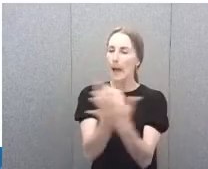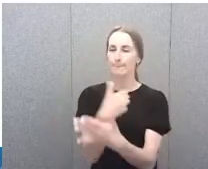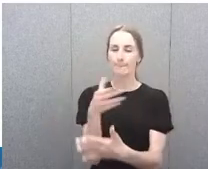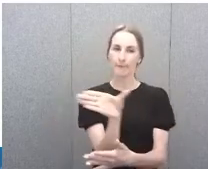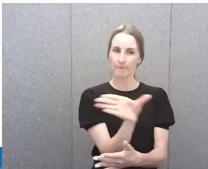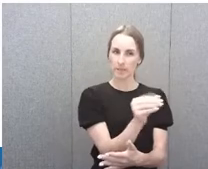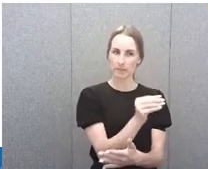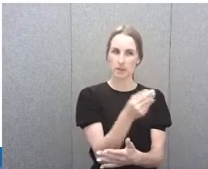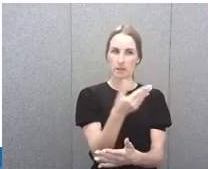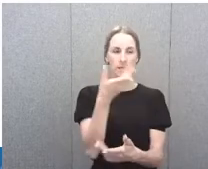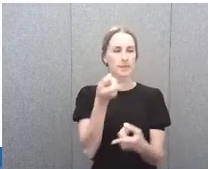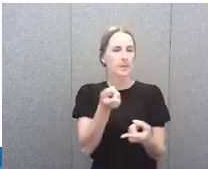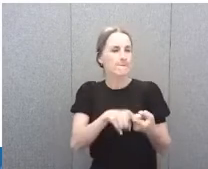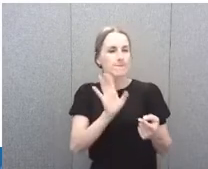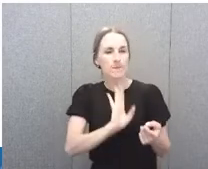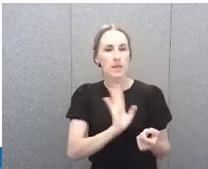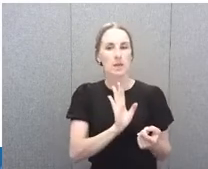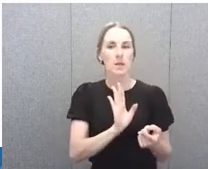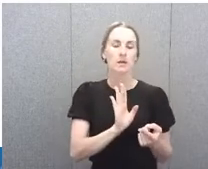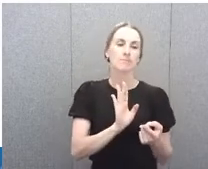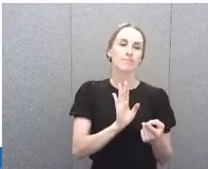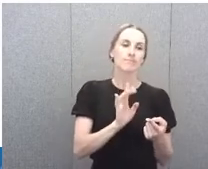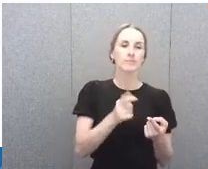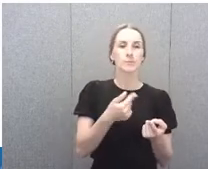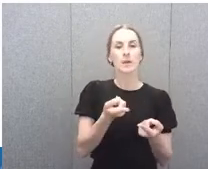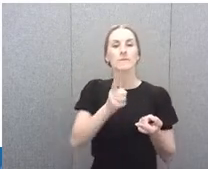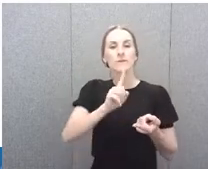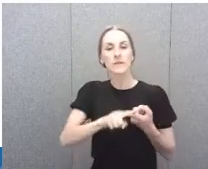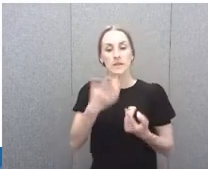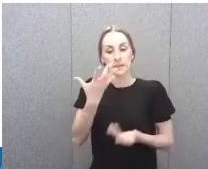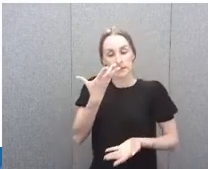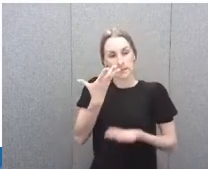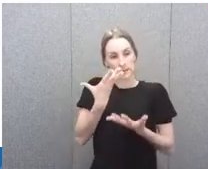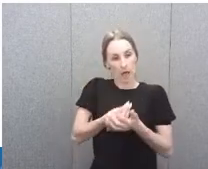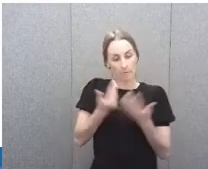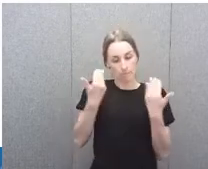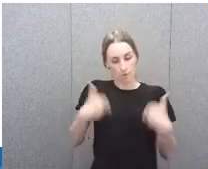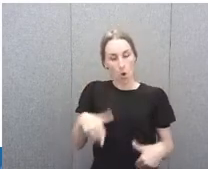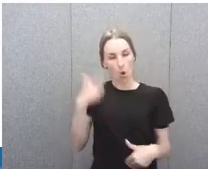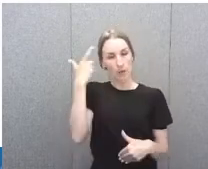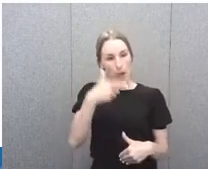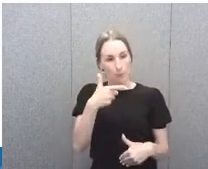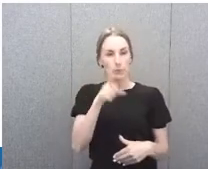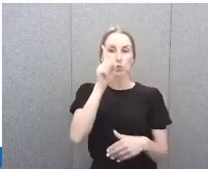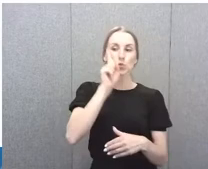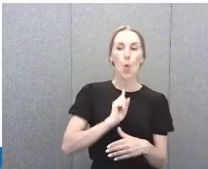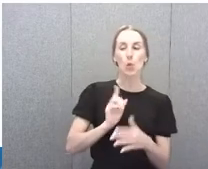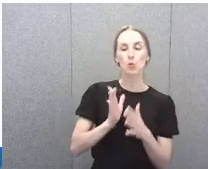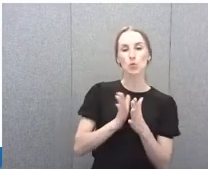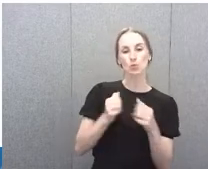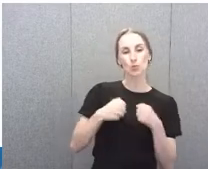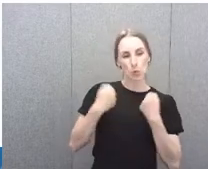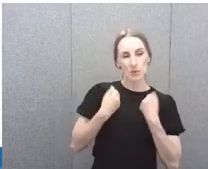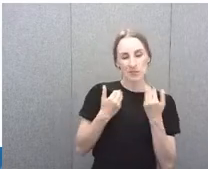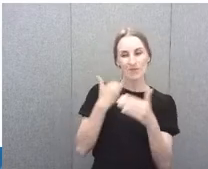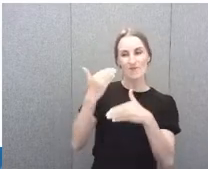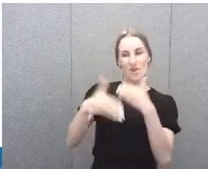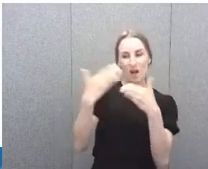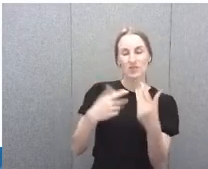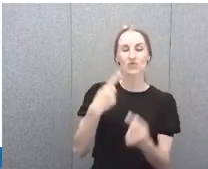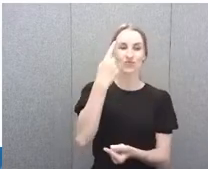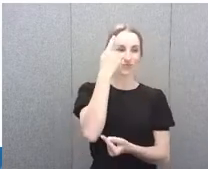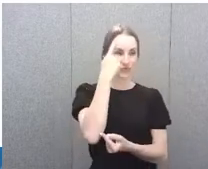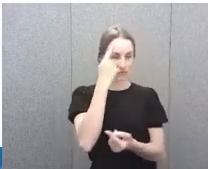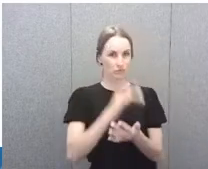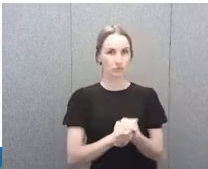они могут достичь всего вне зависимости от предрассудков, но в зависимости от своих способностей,